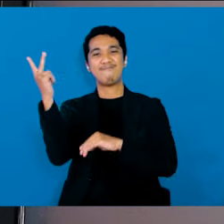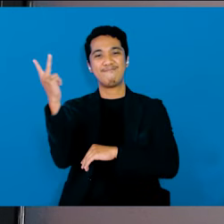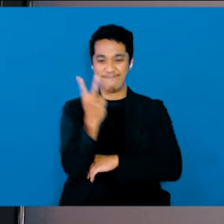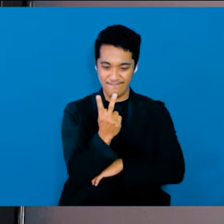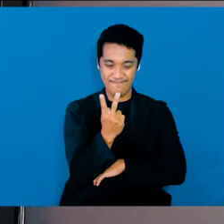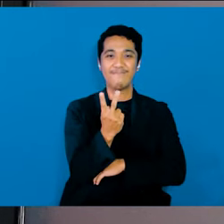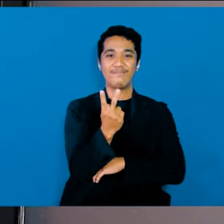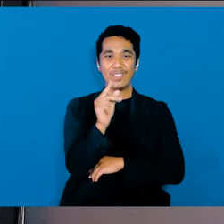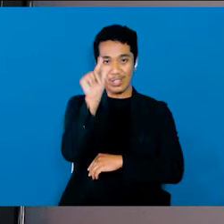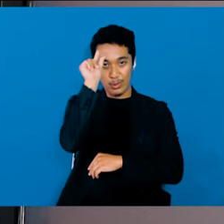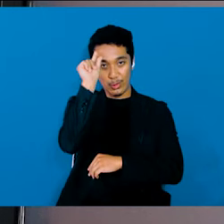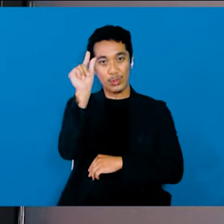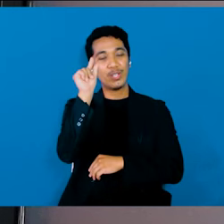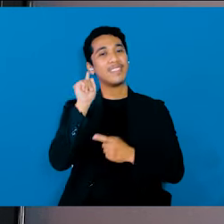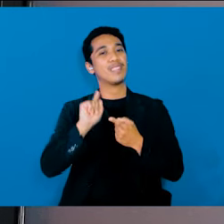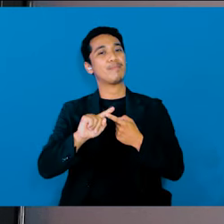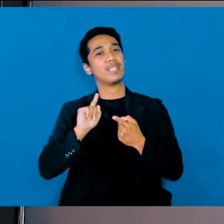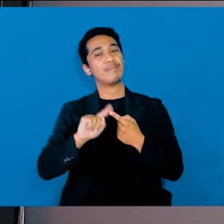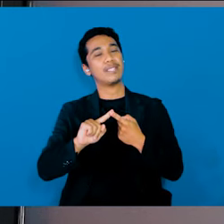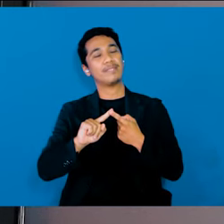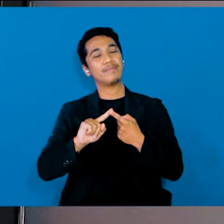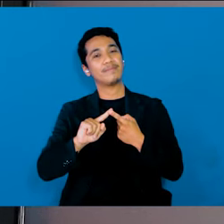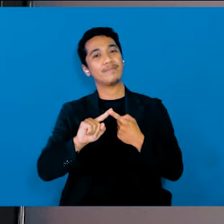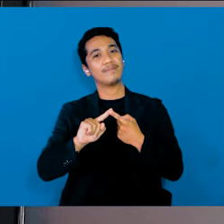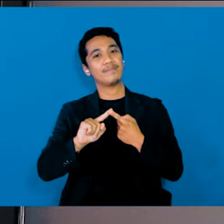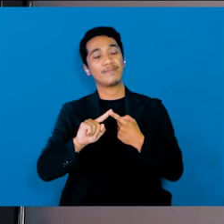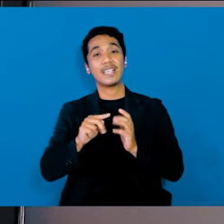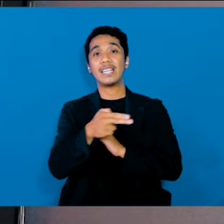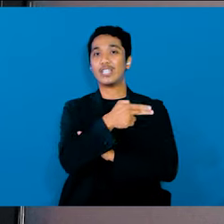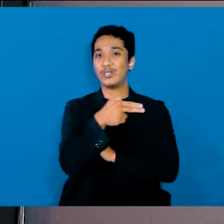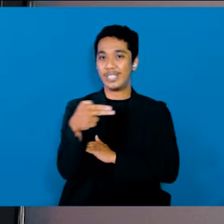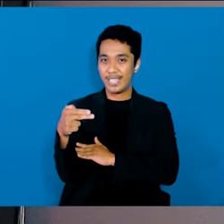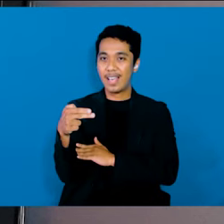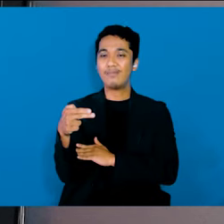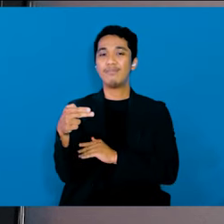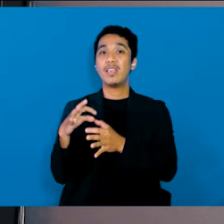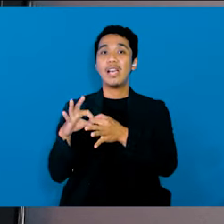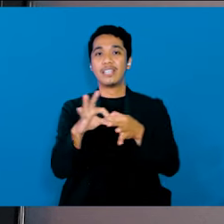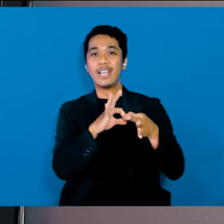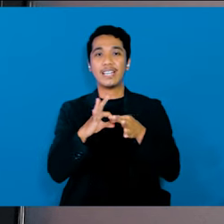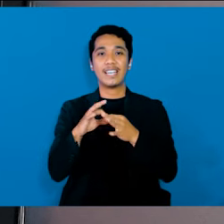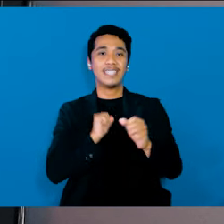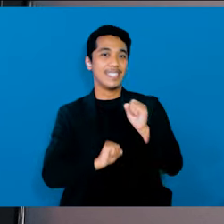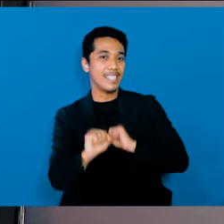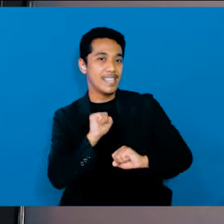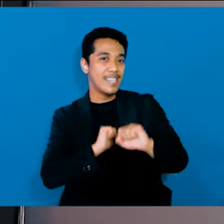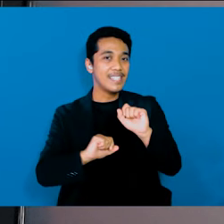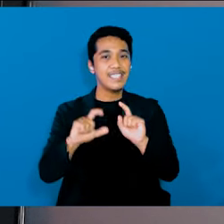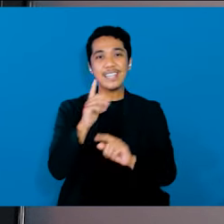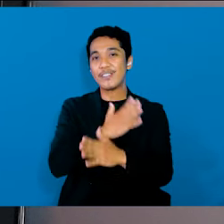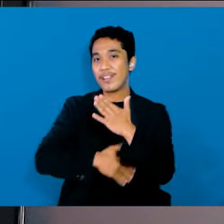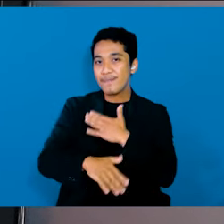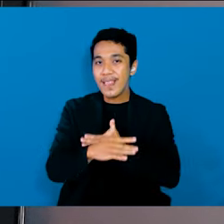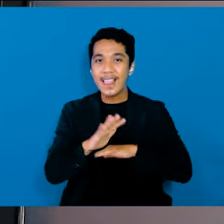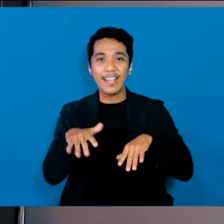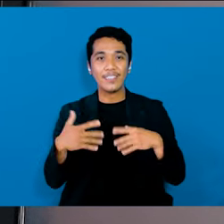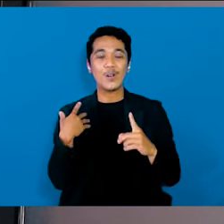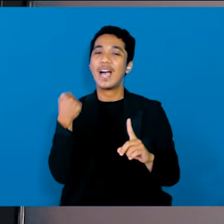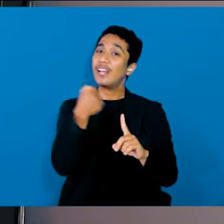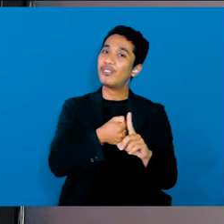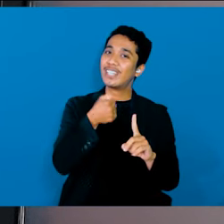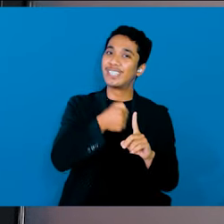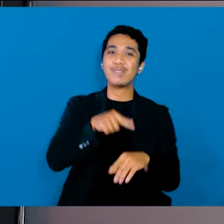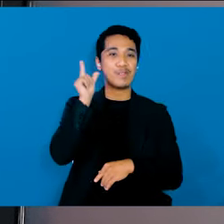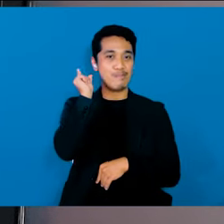dua bintang yang bagi teman-teman di Indonesia di jaringan gerakan difabel, kemudian